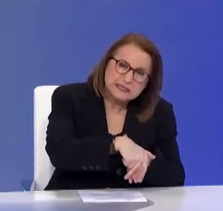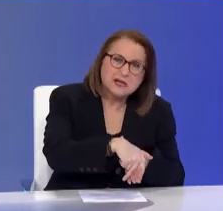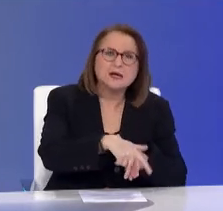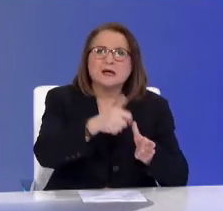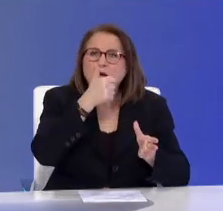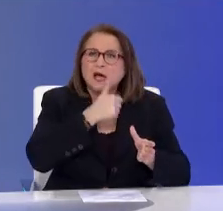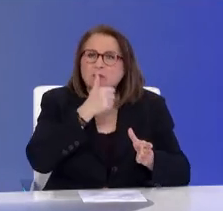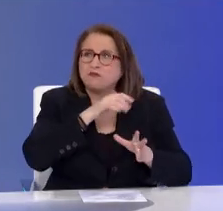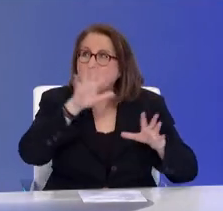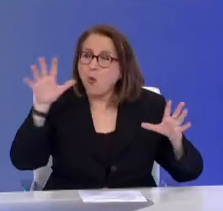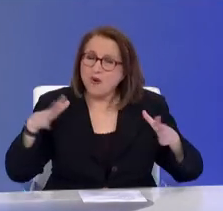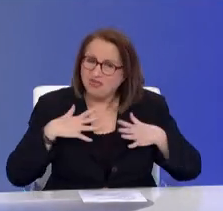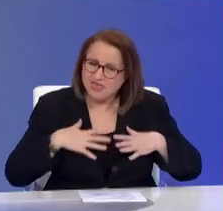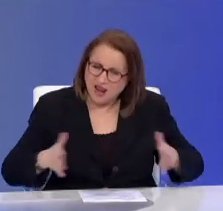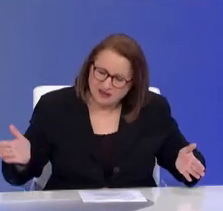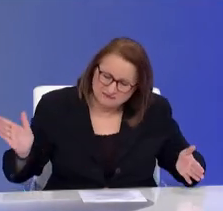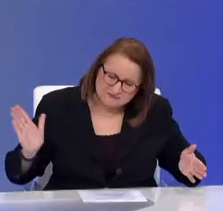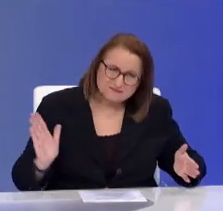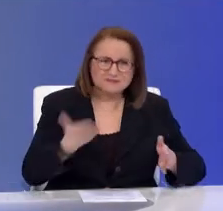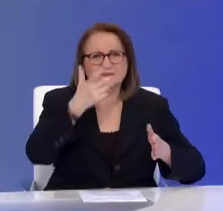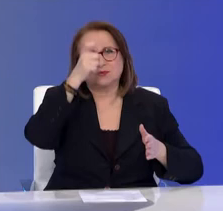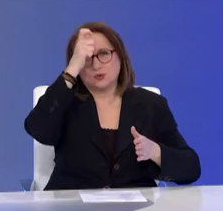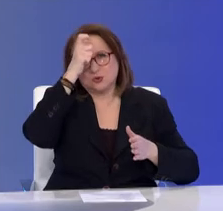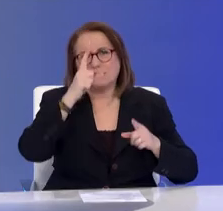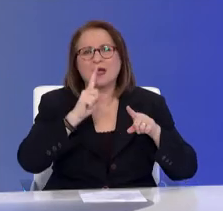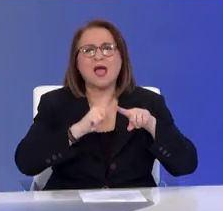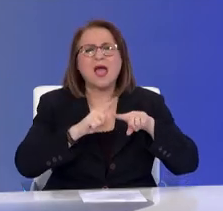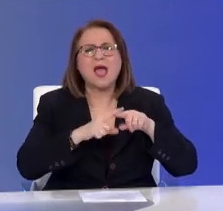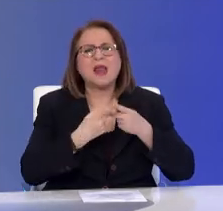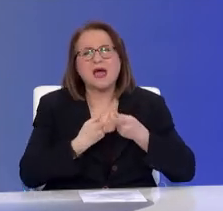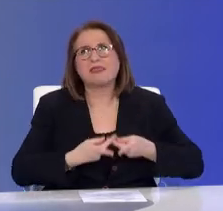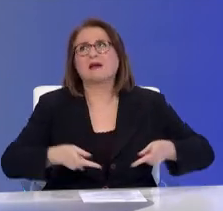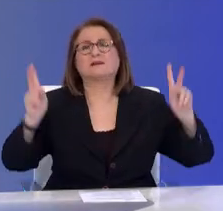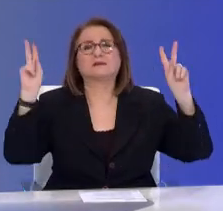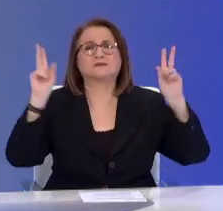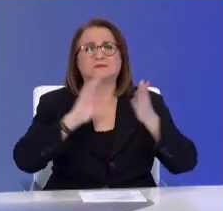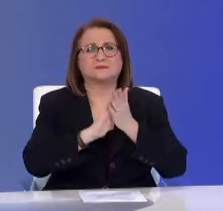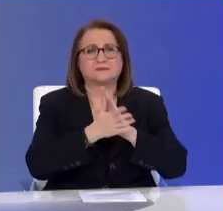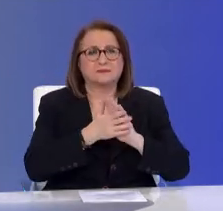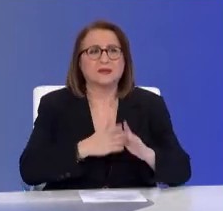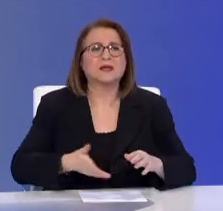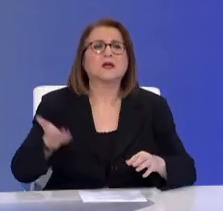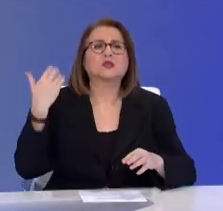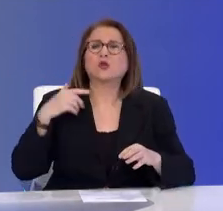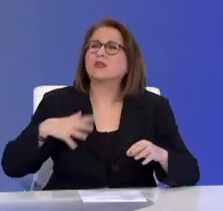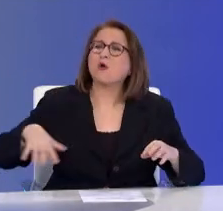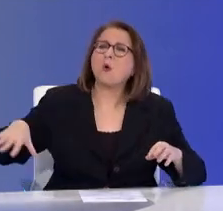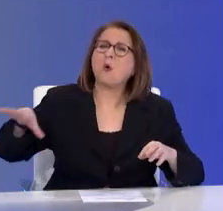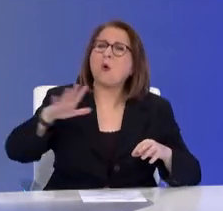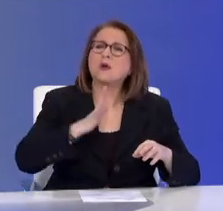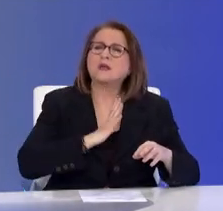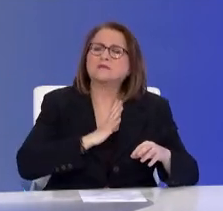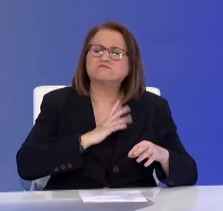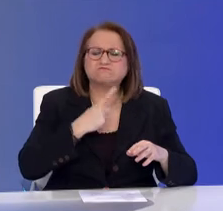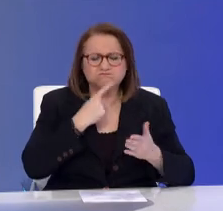των Οθωμανών. Όλες οι τέχνες, λένε οι φιλέλληνες, το